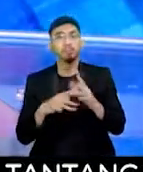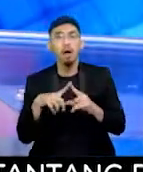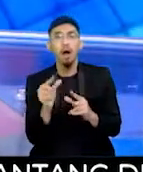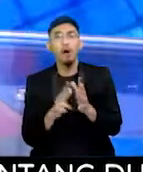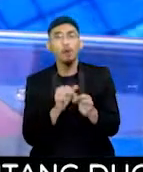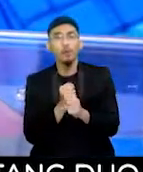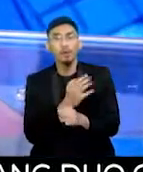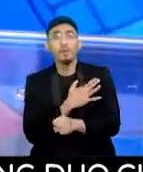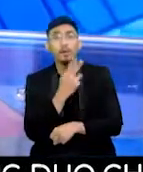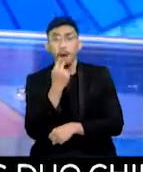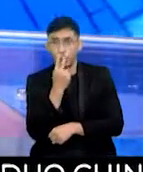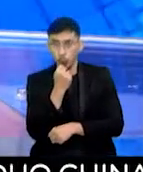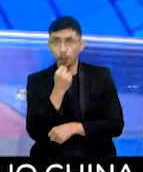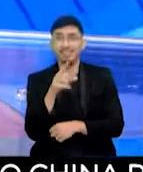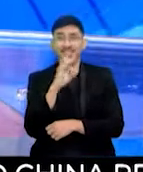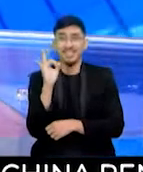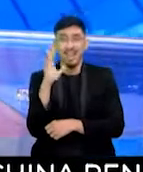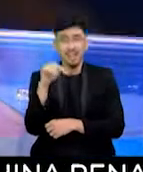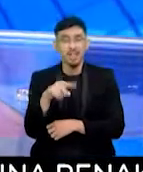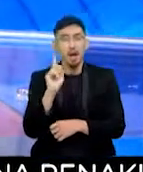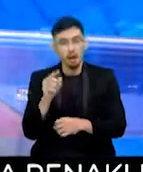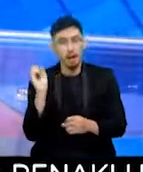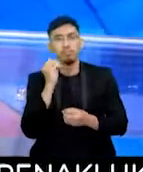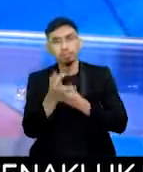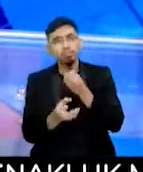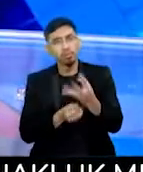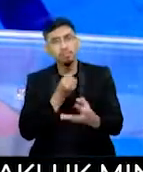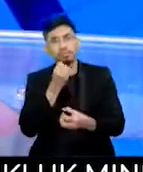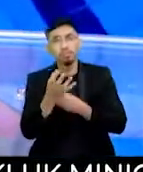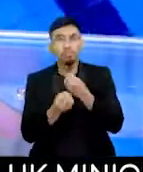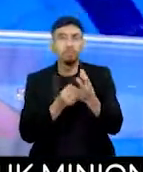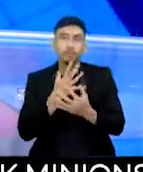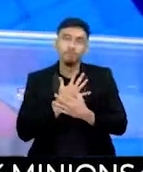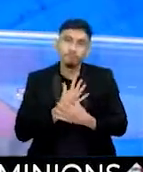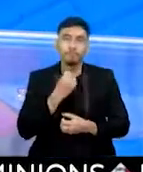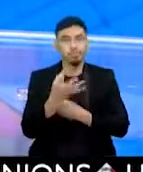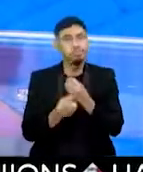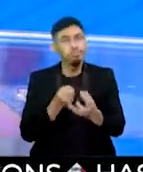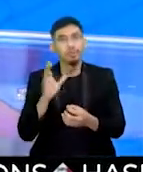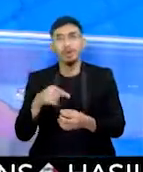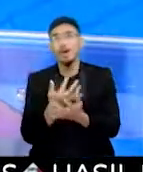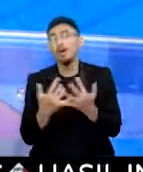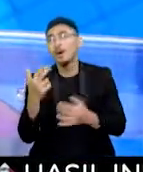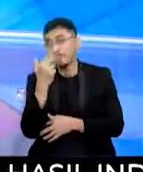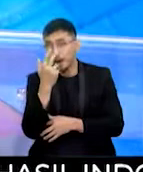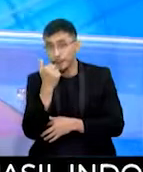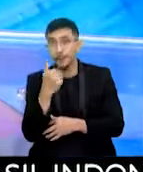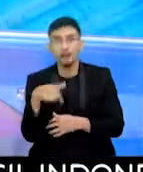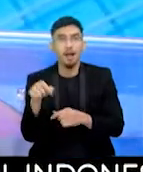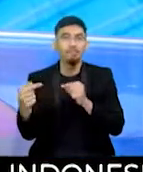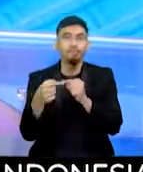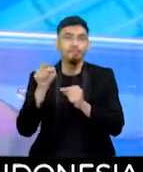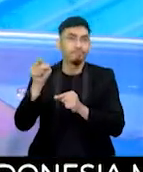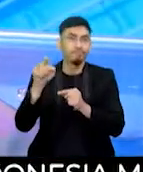di wilayah Kecamatan Cimaung, Kabupaten Bandung. Hingga siang ini ucapan bela sungkawa terus mengalir, khususnya dari warga Bandung. Segera kita